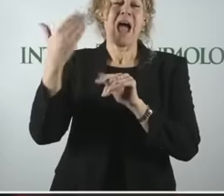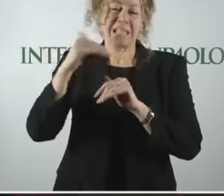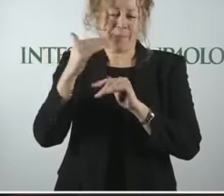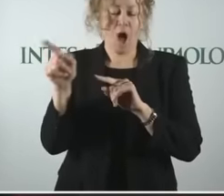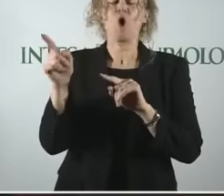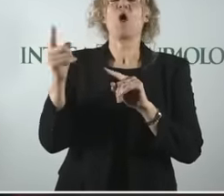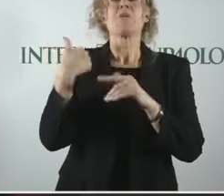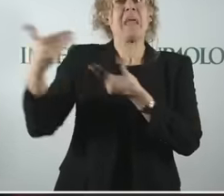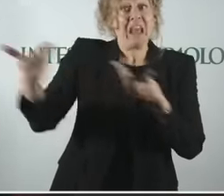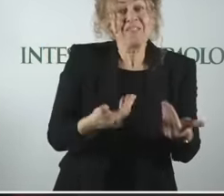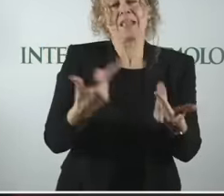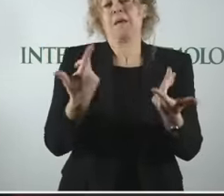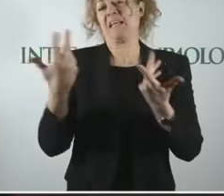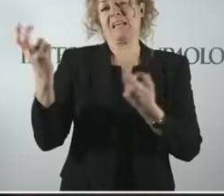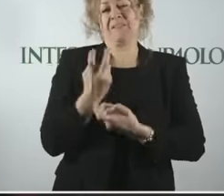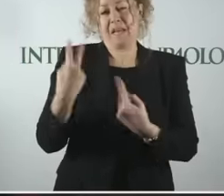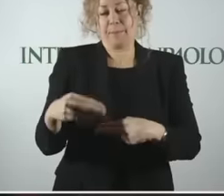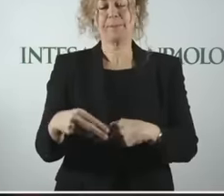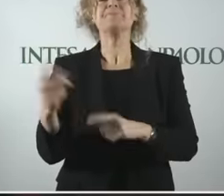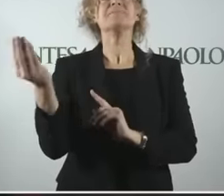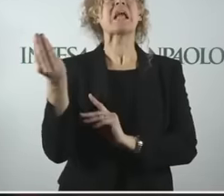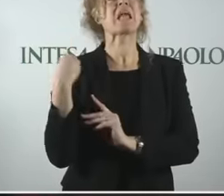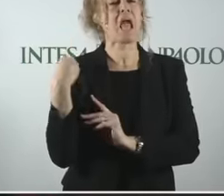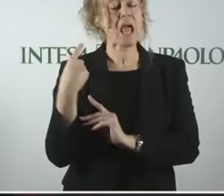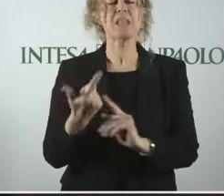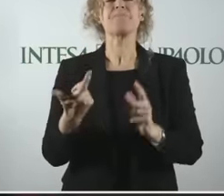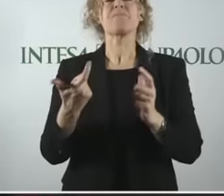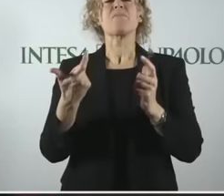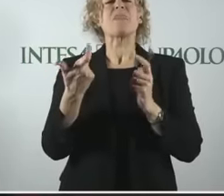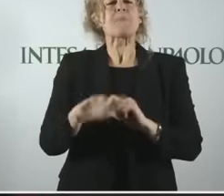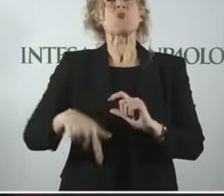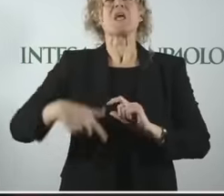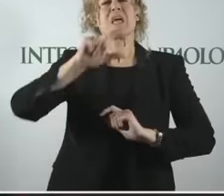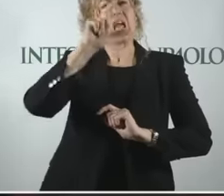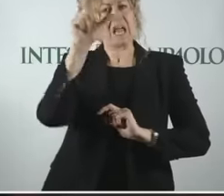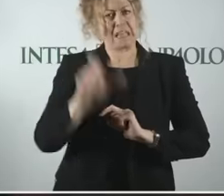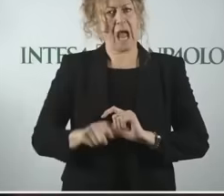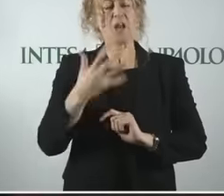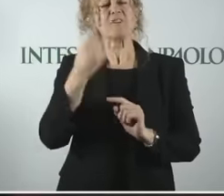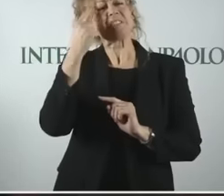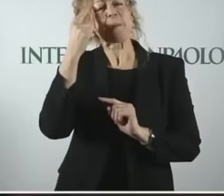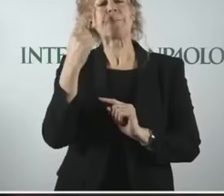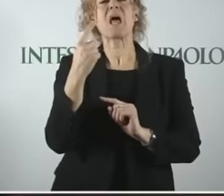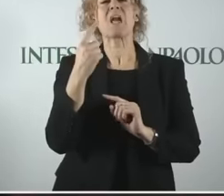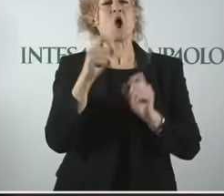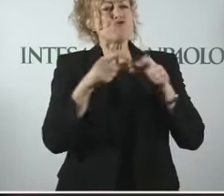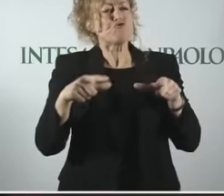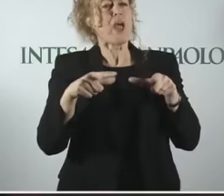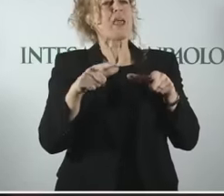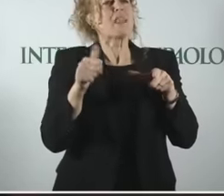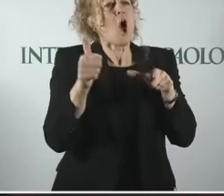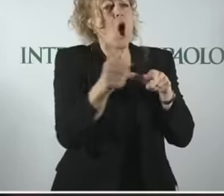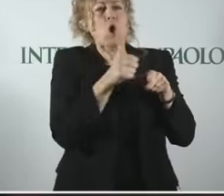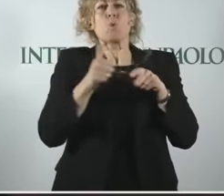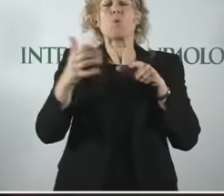potuta venire che ci chiede perché in Italia praticamente ogni città ha il suo pane tipico